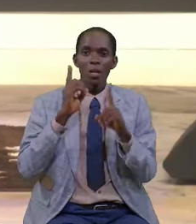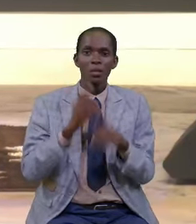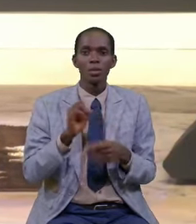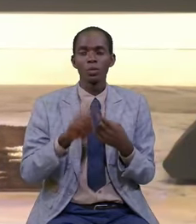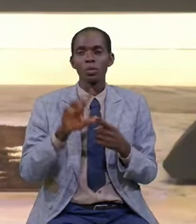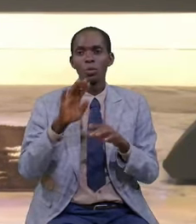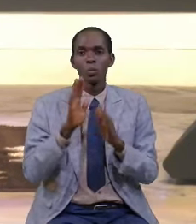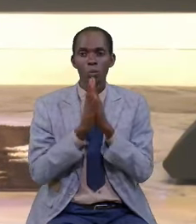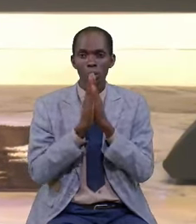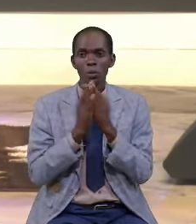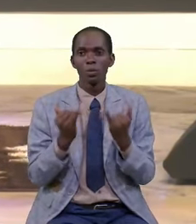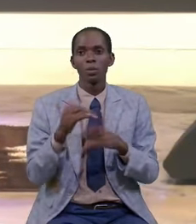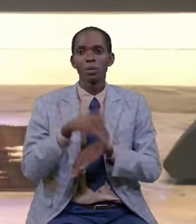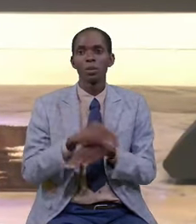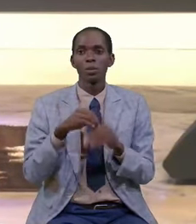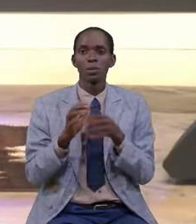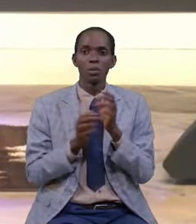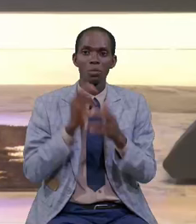Réponse à vos prières ce soir.